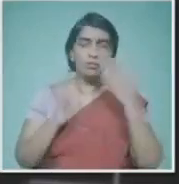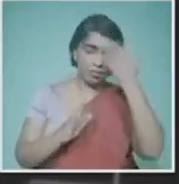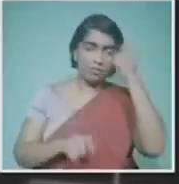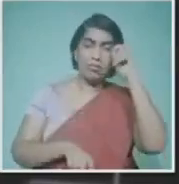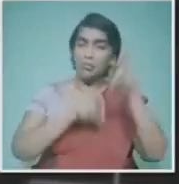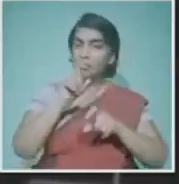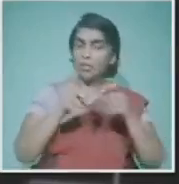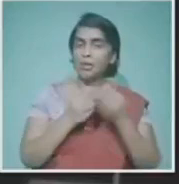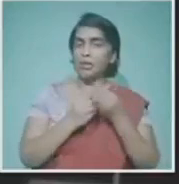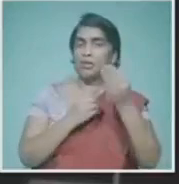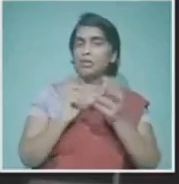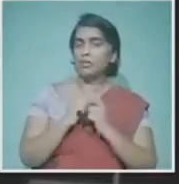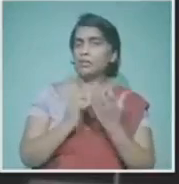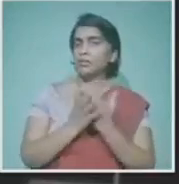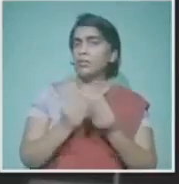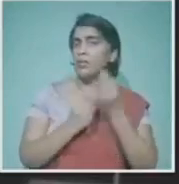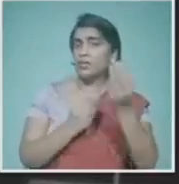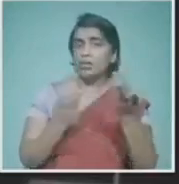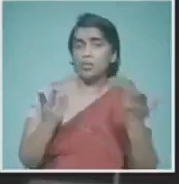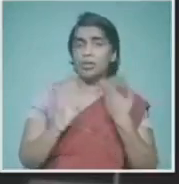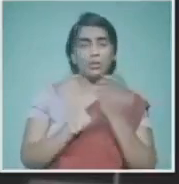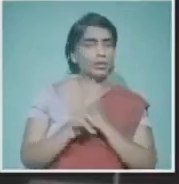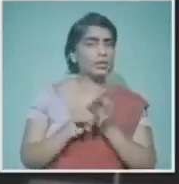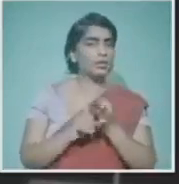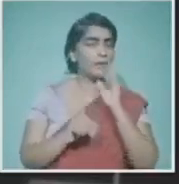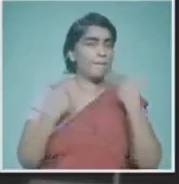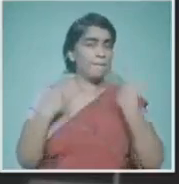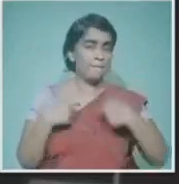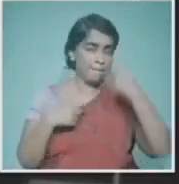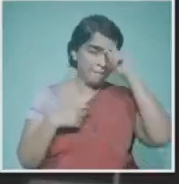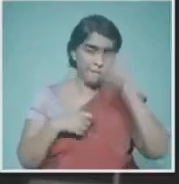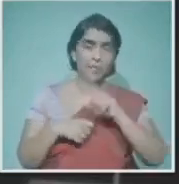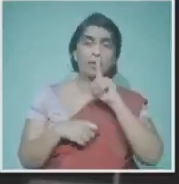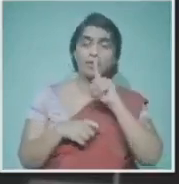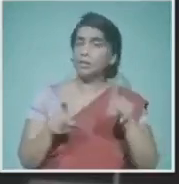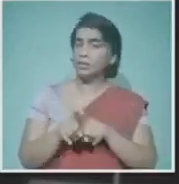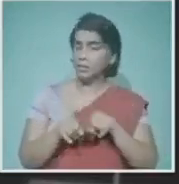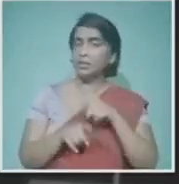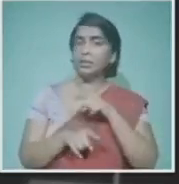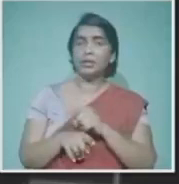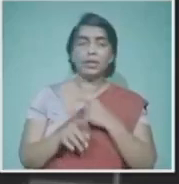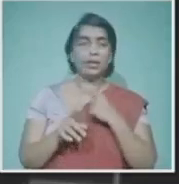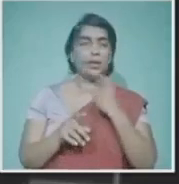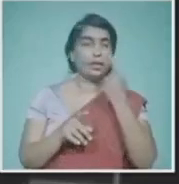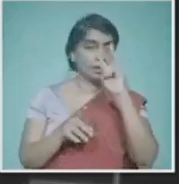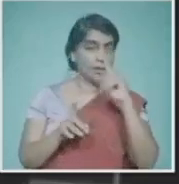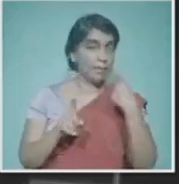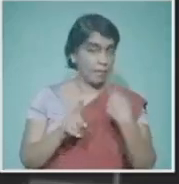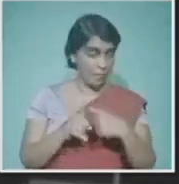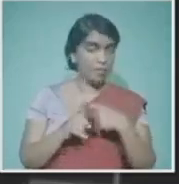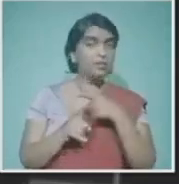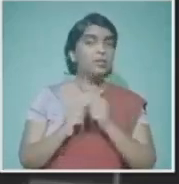அல்லது எங்களுடைய முன்னாள் ஜனாதிபதி கௌரவ மஹிந்த ராஜபக்சே அவர்கள் சொன்னது போல 13+ இருந்து தான் ஆரம்பிக்க போகிறோமா? அதிலே ஒரு